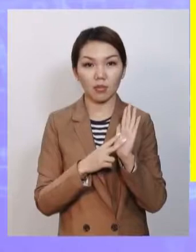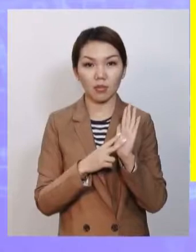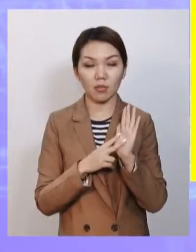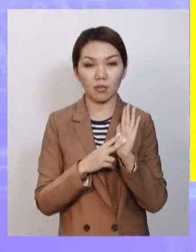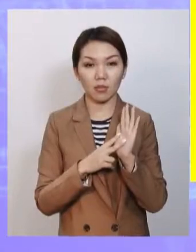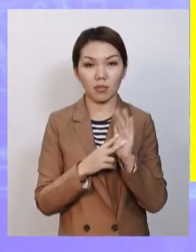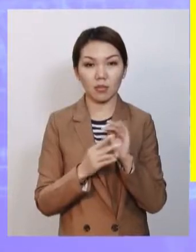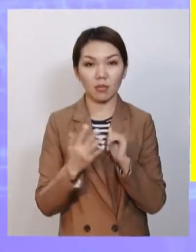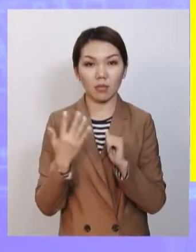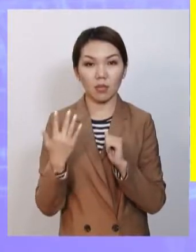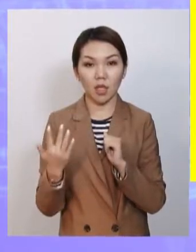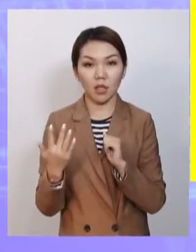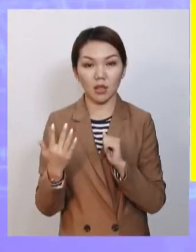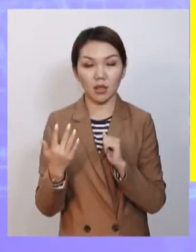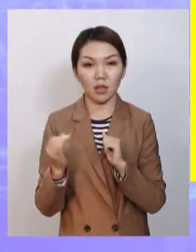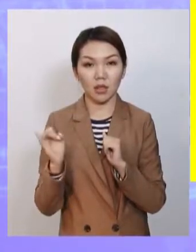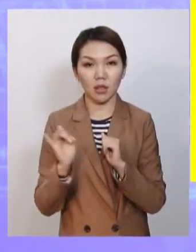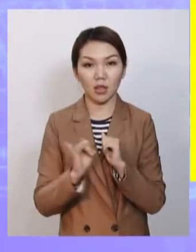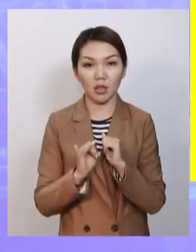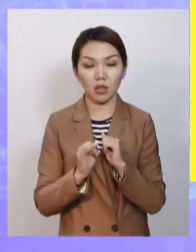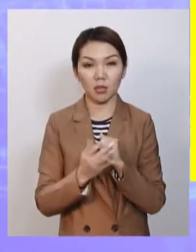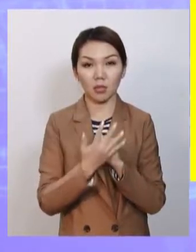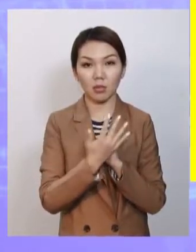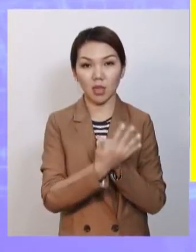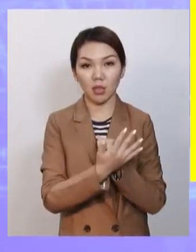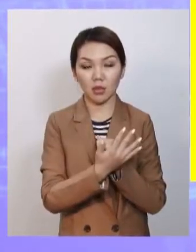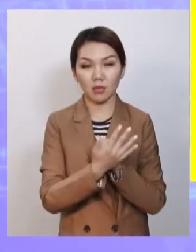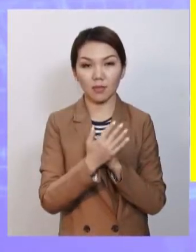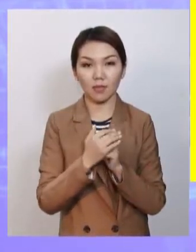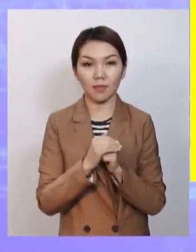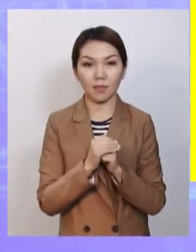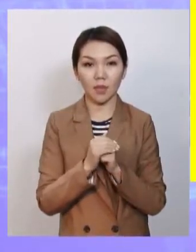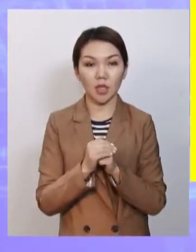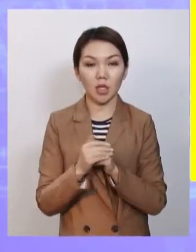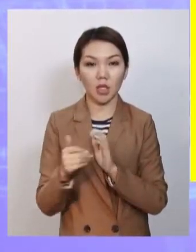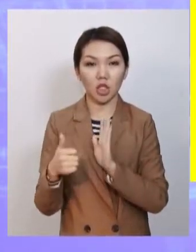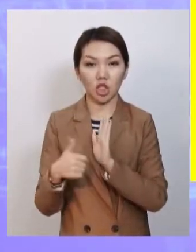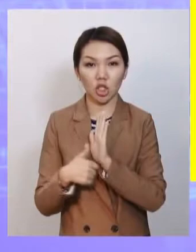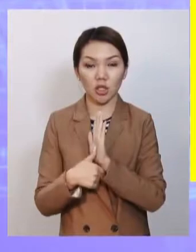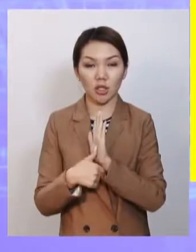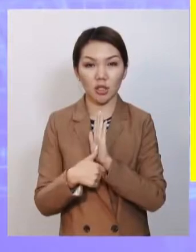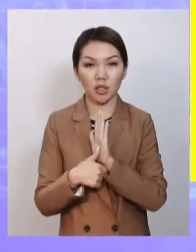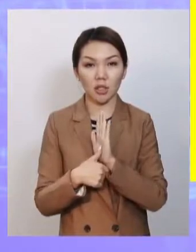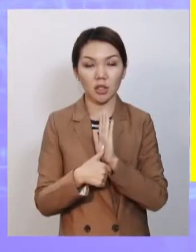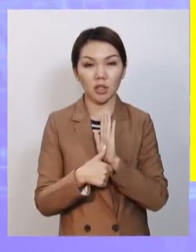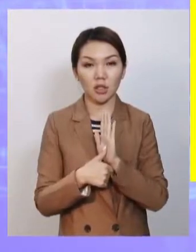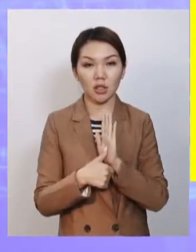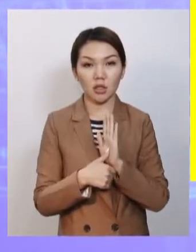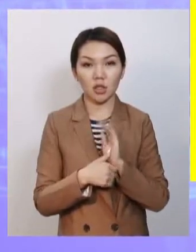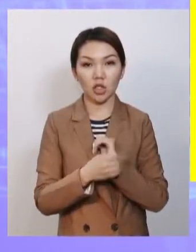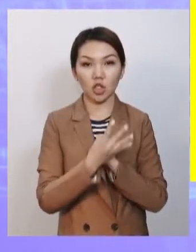5 и 5 6 и